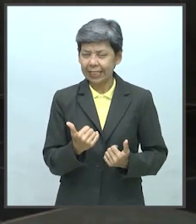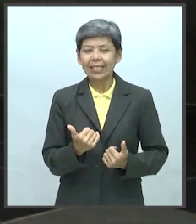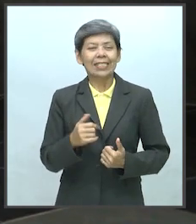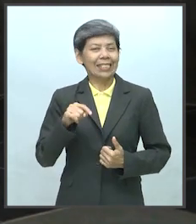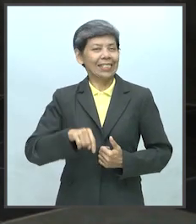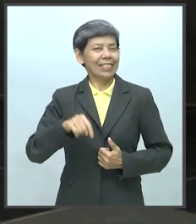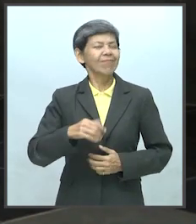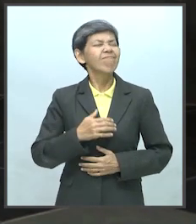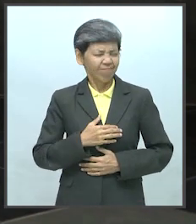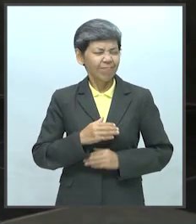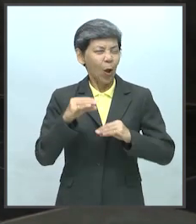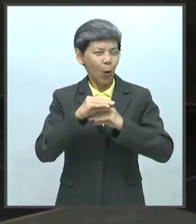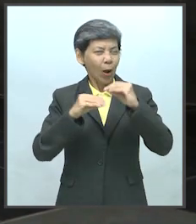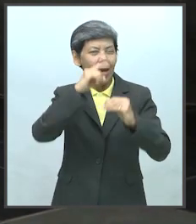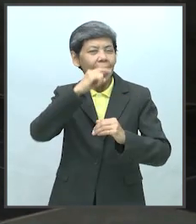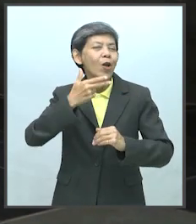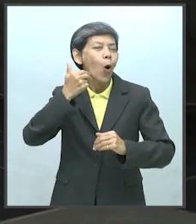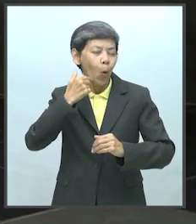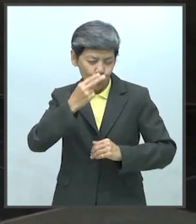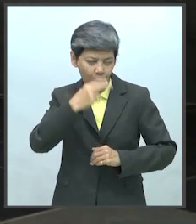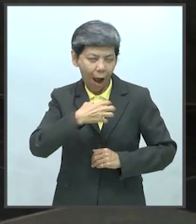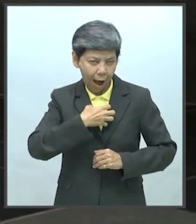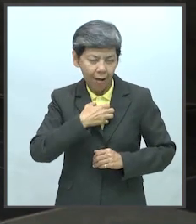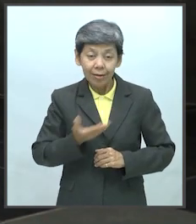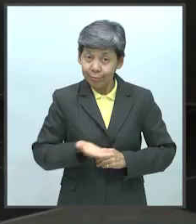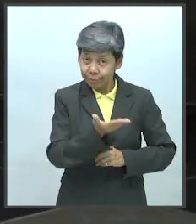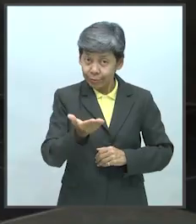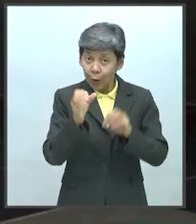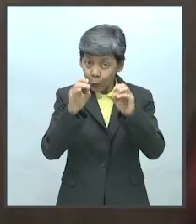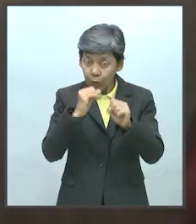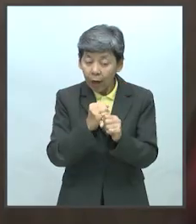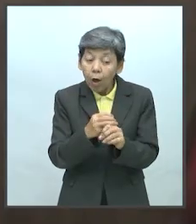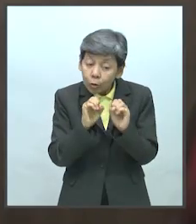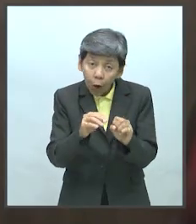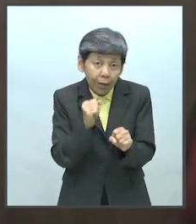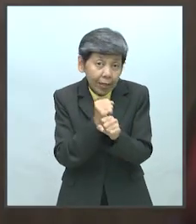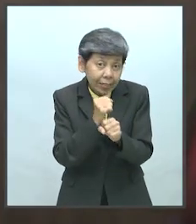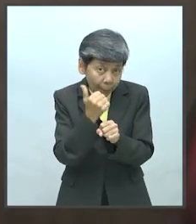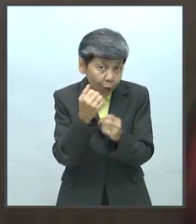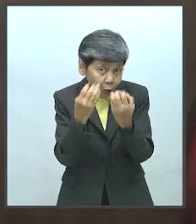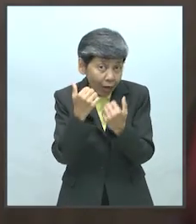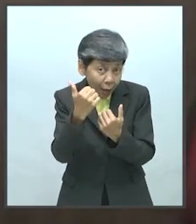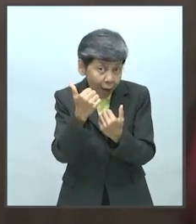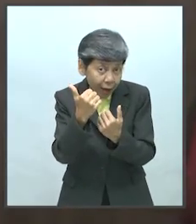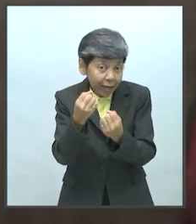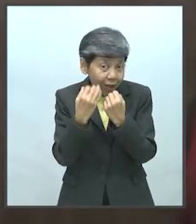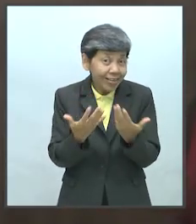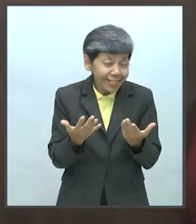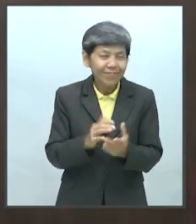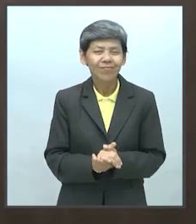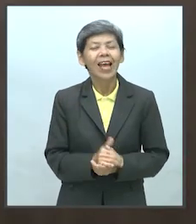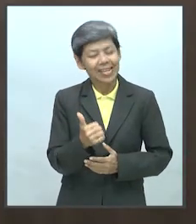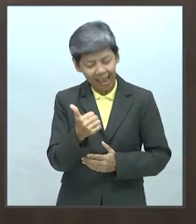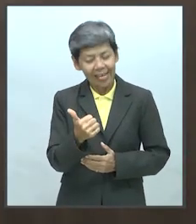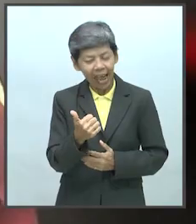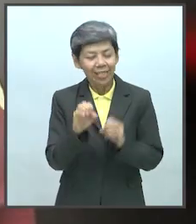งที่นี่ทั้งที่โครงการอนุรักษ์ขนมไทยก็เลยอยากจะให้ครูแพงนะคะสอนทำขนมหญิงสักหนึ่งอย่างสอนทำอะไรดีคะ